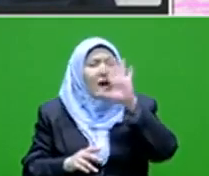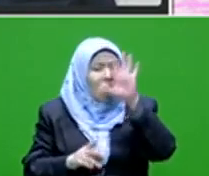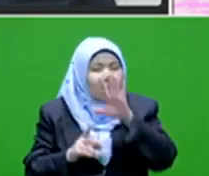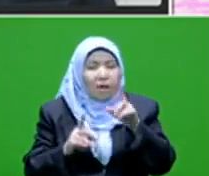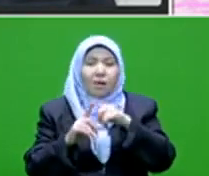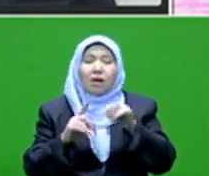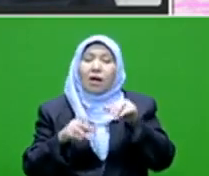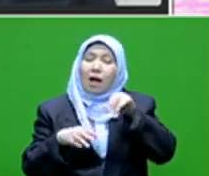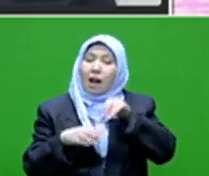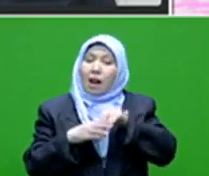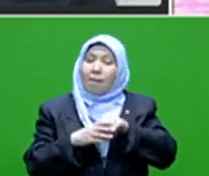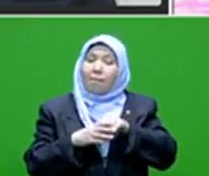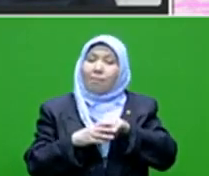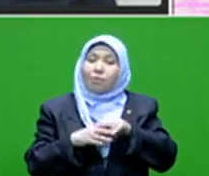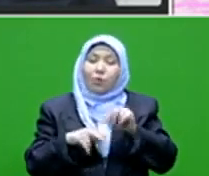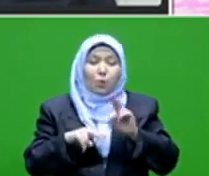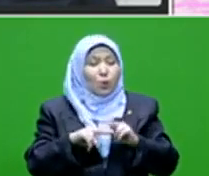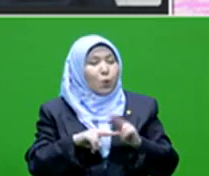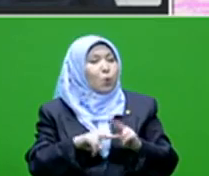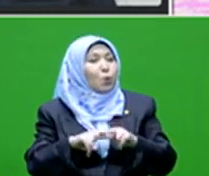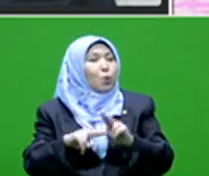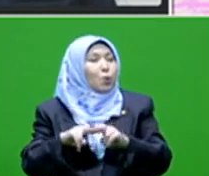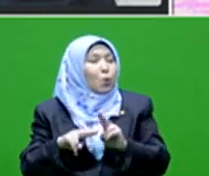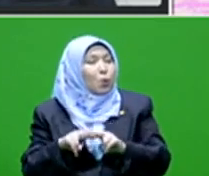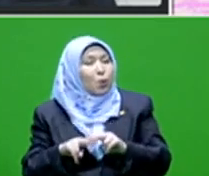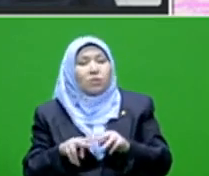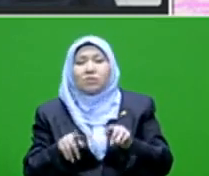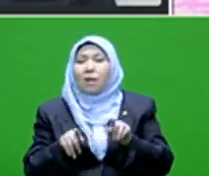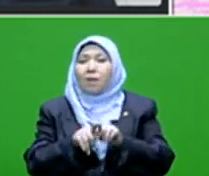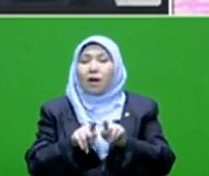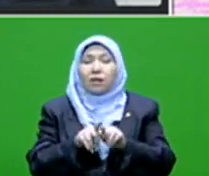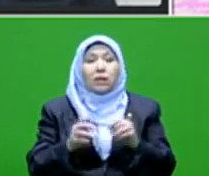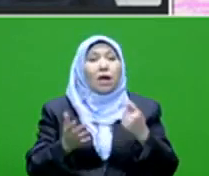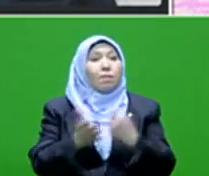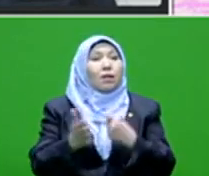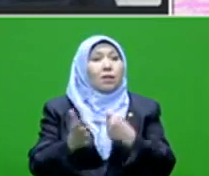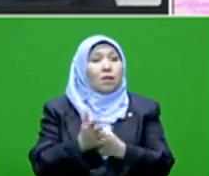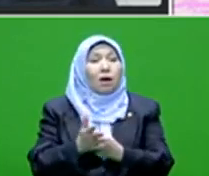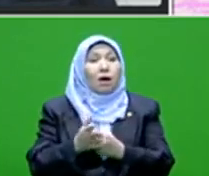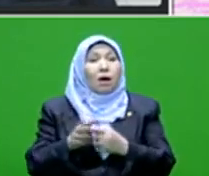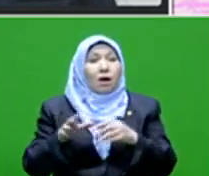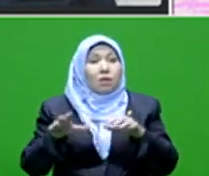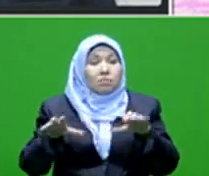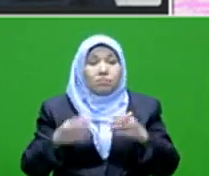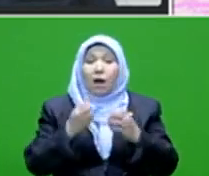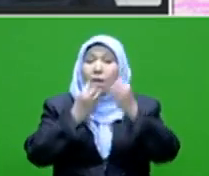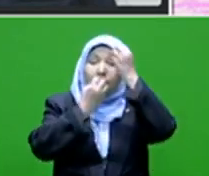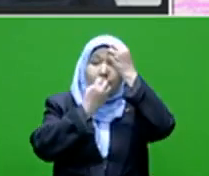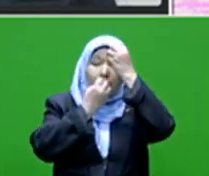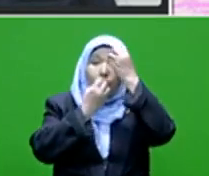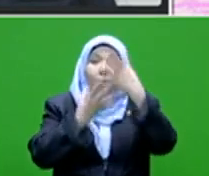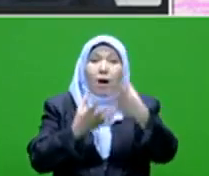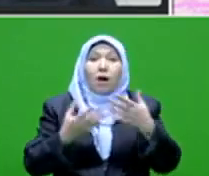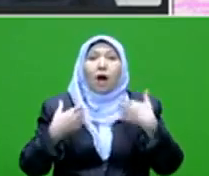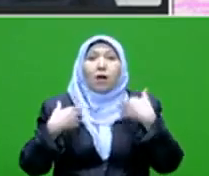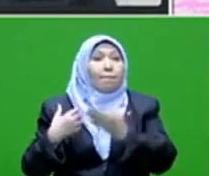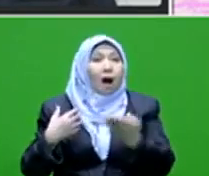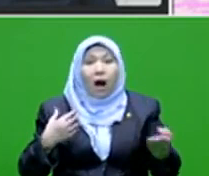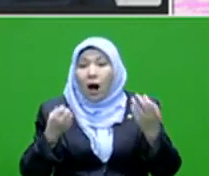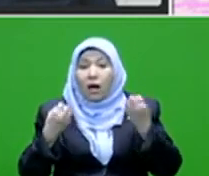duduk dalam keadaan macam itu. Bila duduk dalam keadaan macam itu, tiba-tiba dibuatkan pengumuman barang